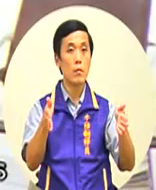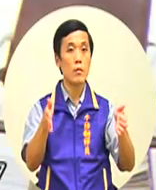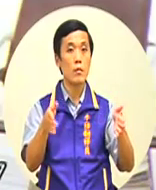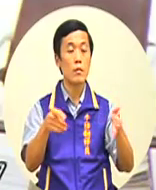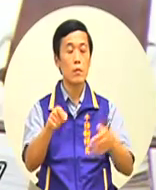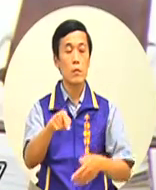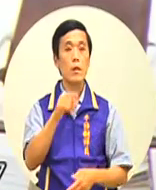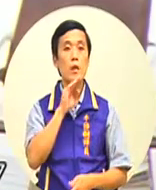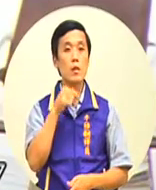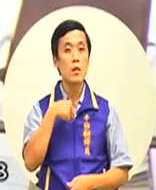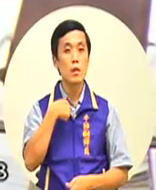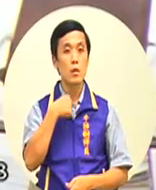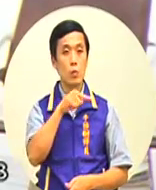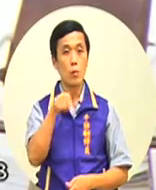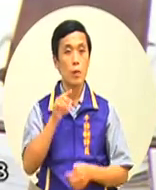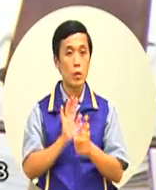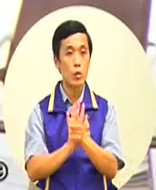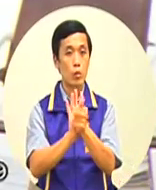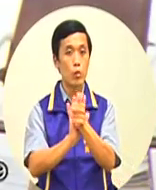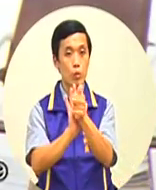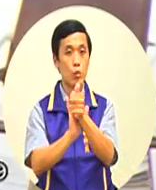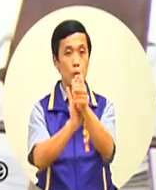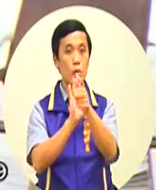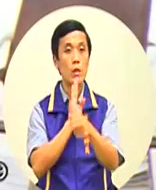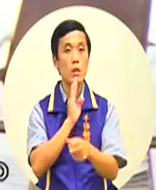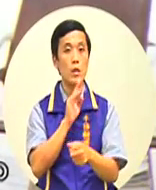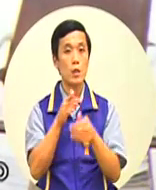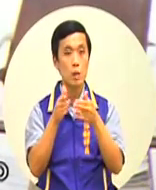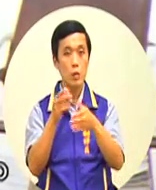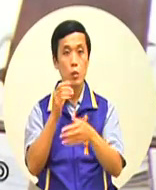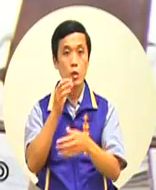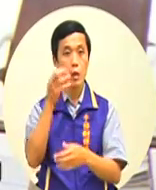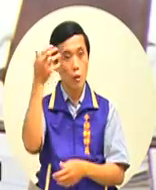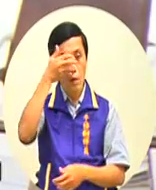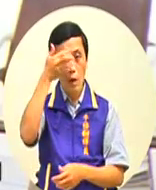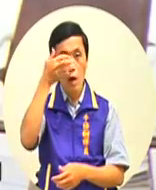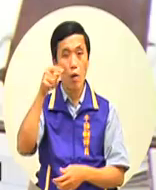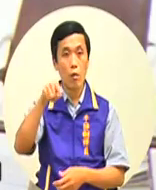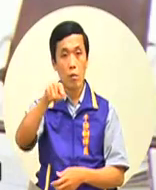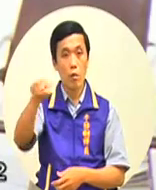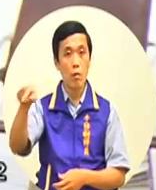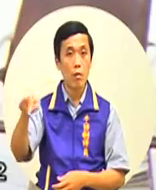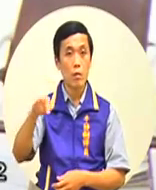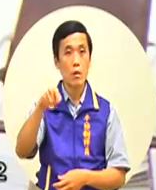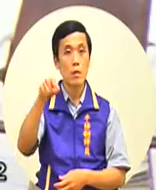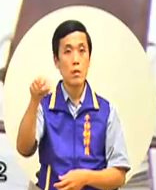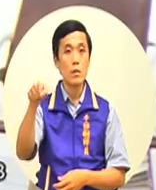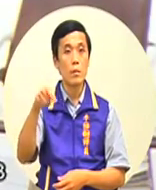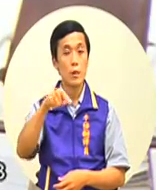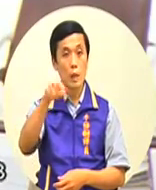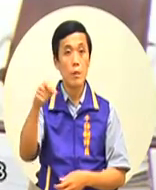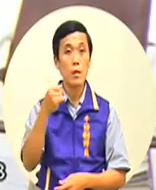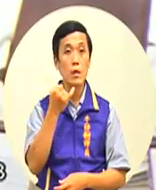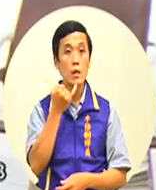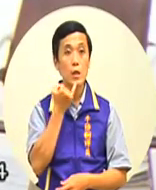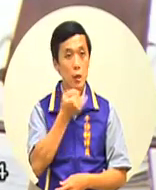是我们去推广的跟萤火族，让他们有些萤火族的人他也可能会去普龙